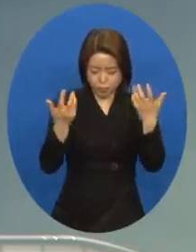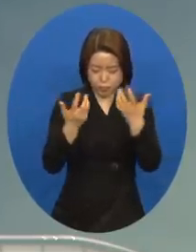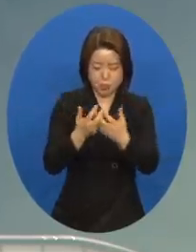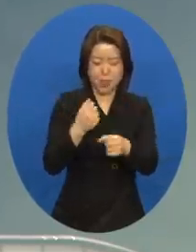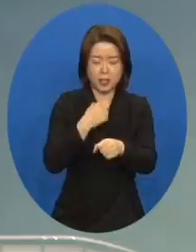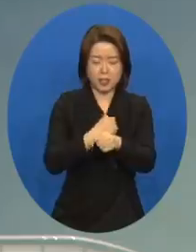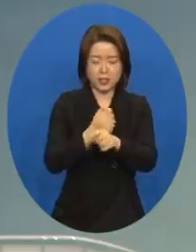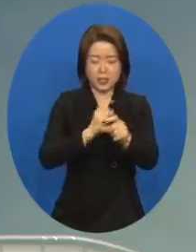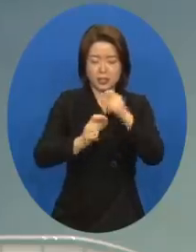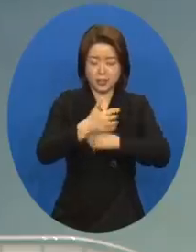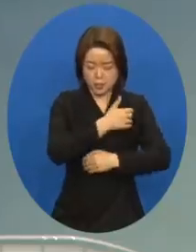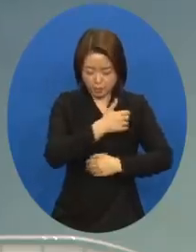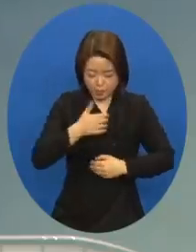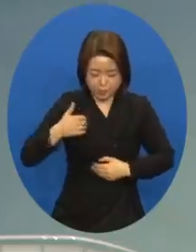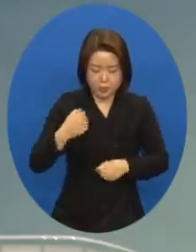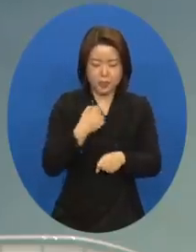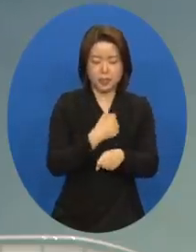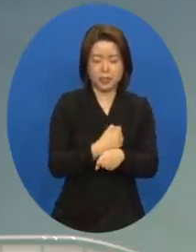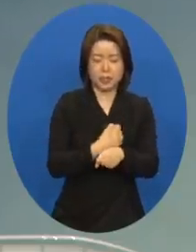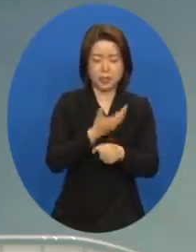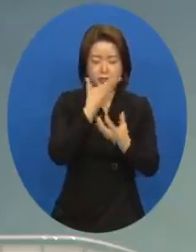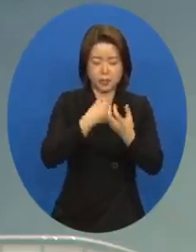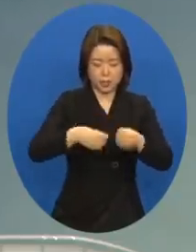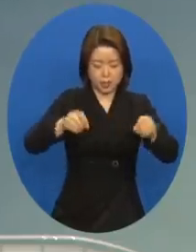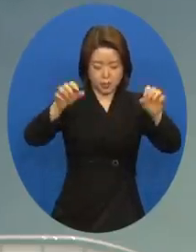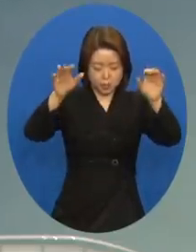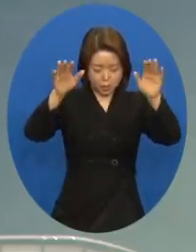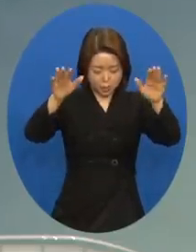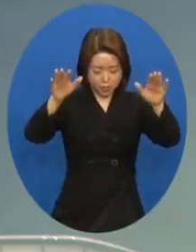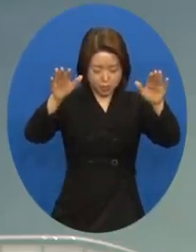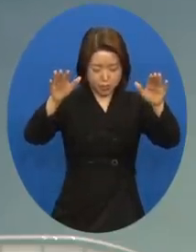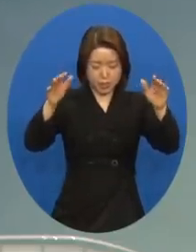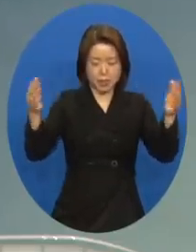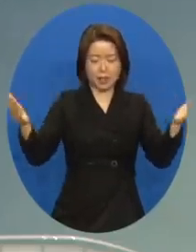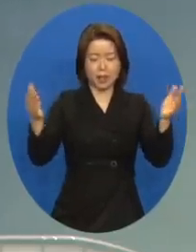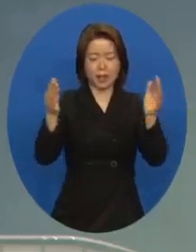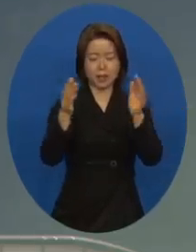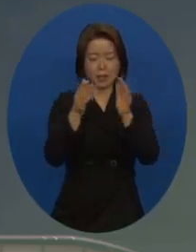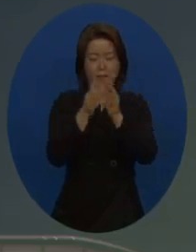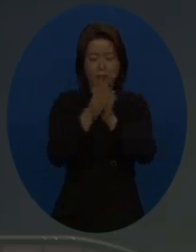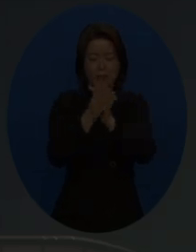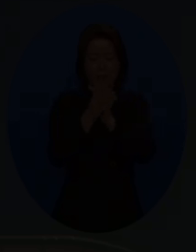더 풍성하시기를 축원하옵나이다. 아멘.